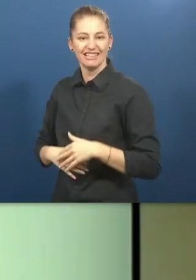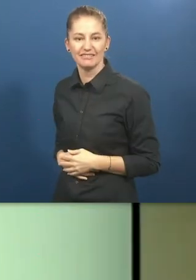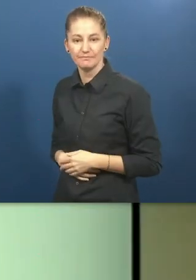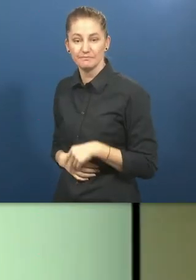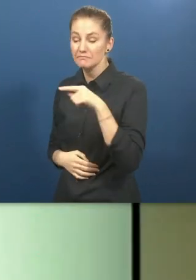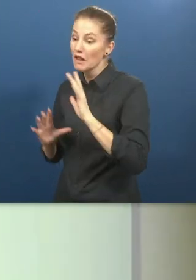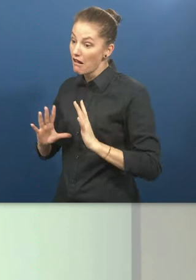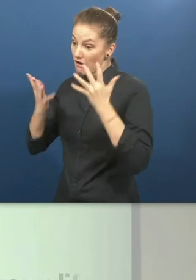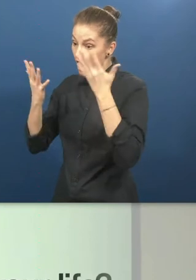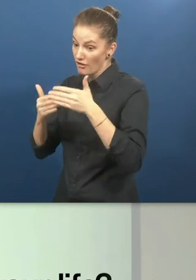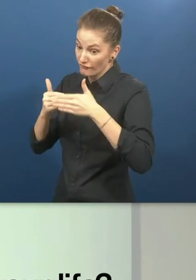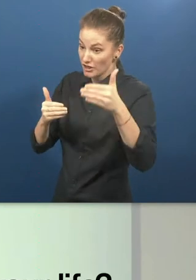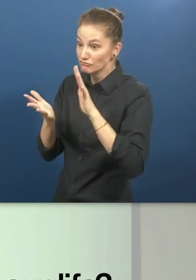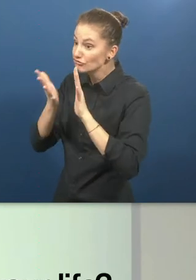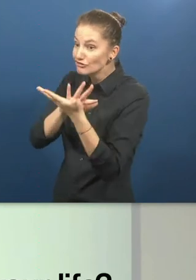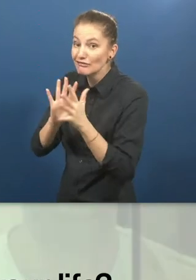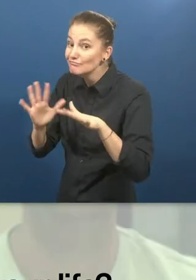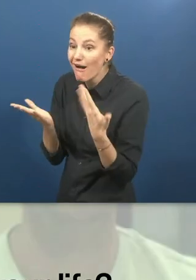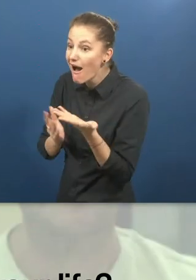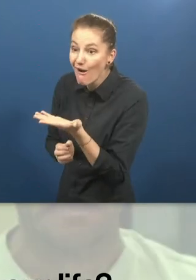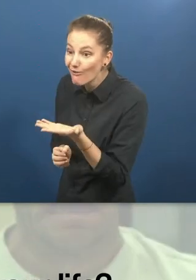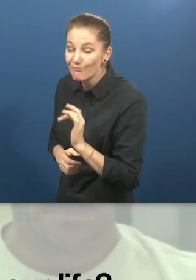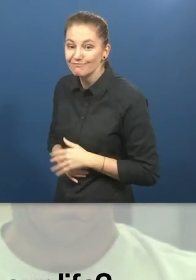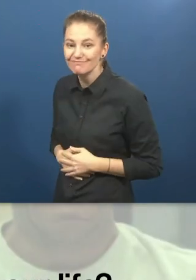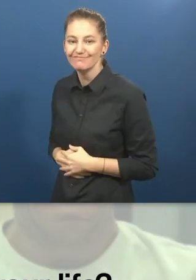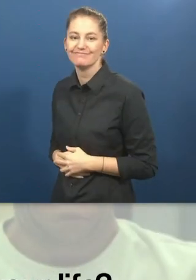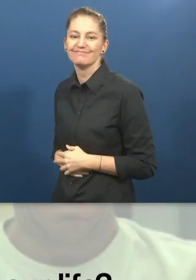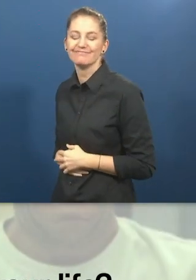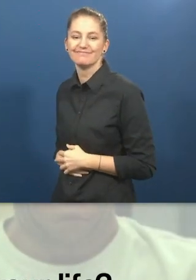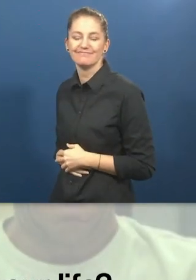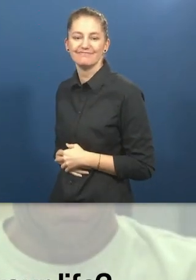있습니다. How did this solution change your life?